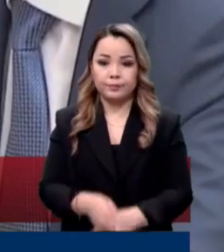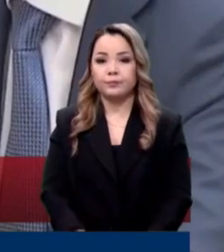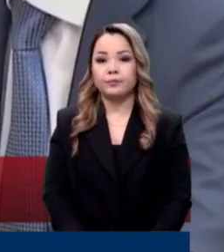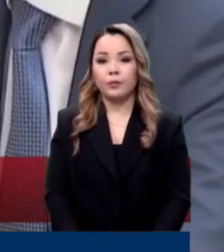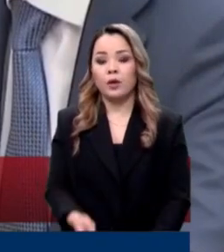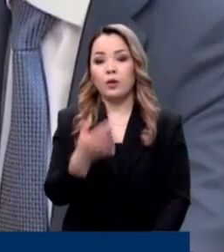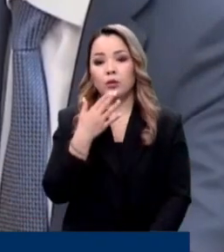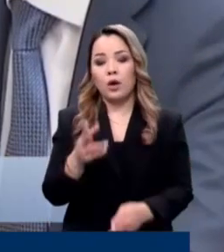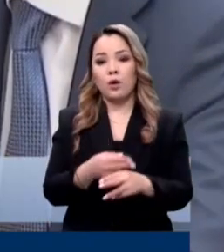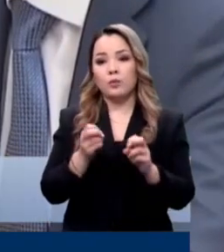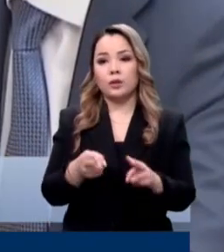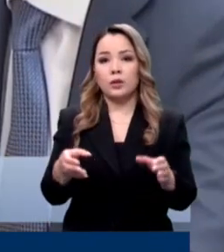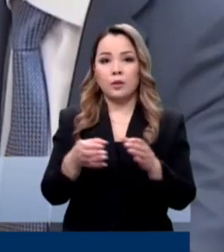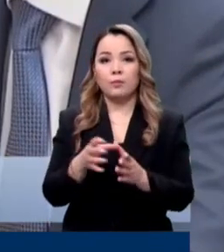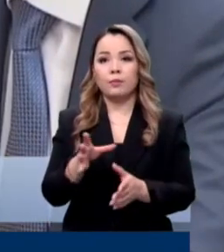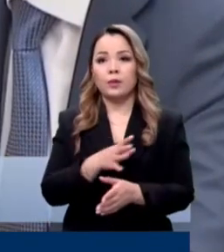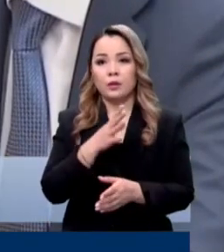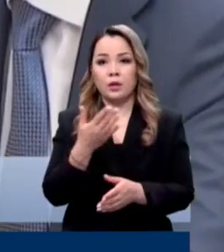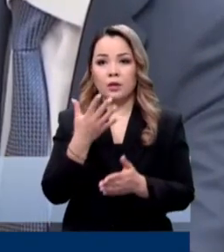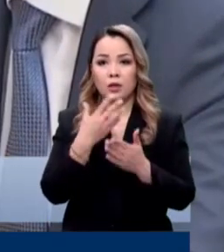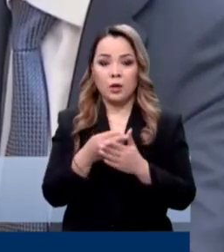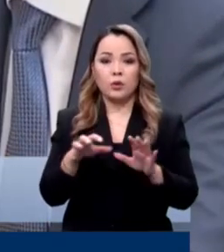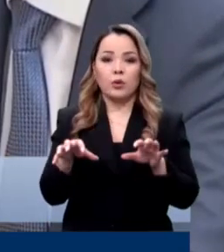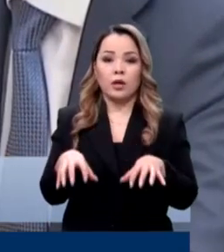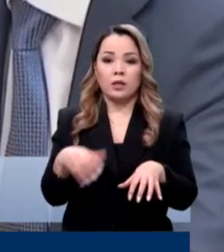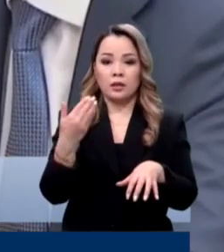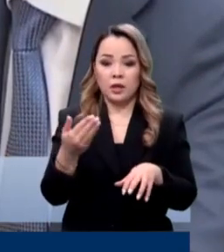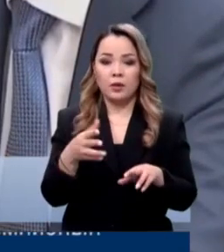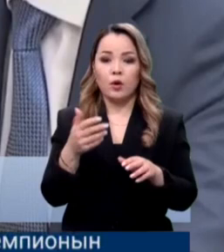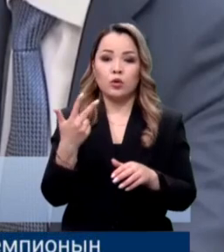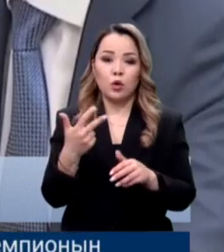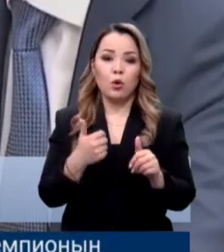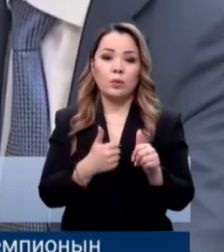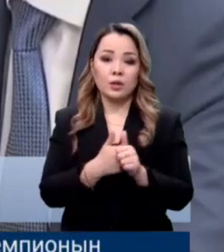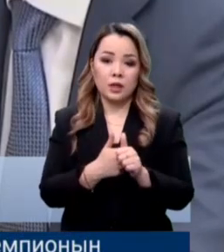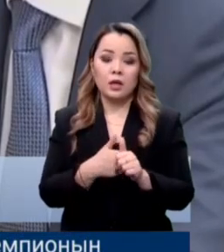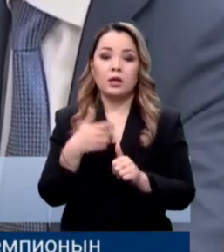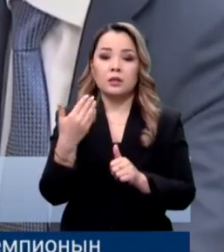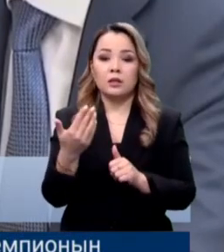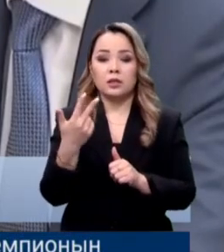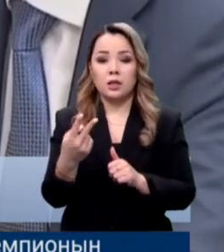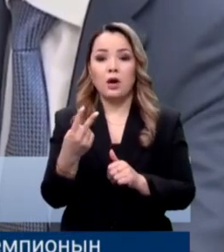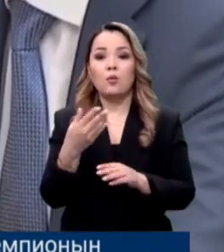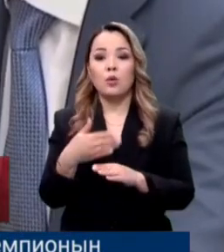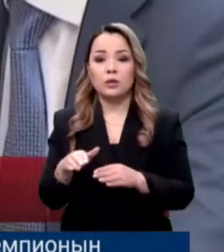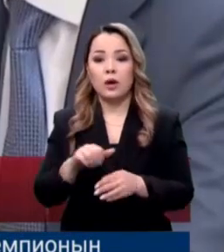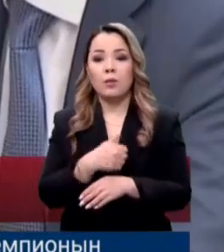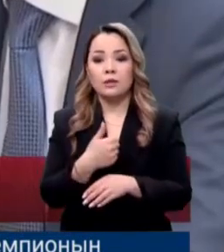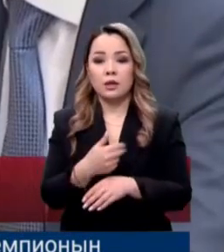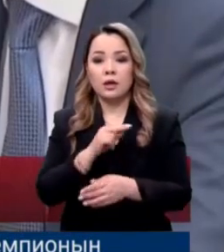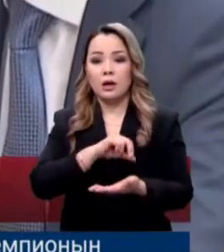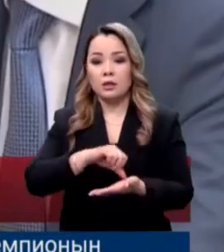Ұлттық қауіпсіздік комитетінің бұрынғы төрағасы Мәсімов және оның 3 орынбасары және де 2 бөлімше бастығына